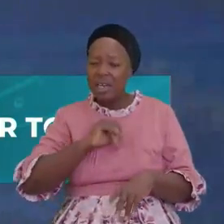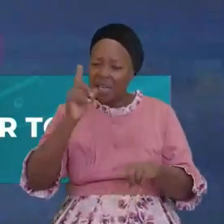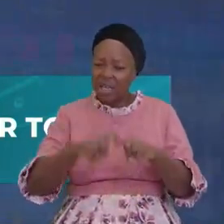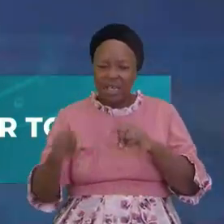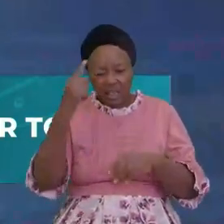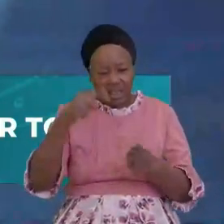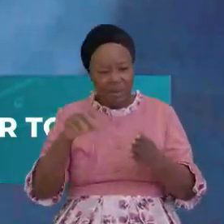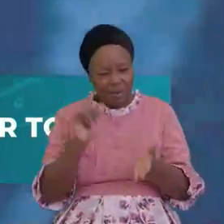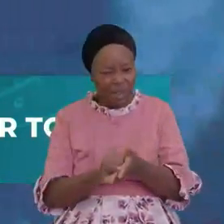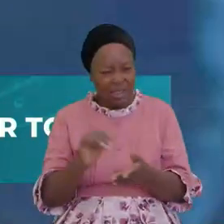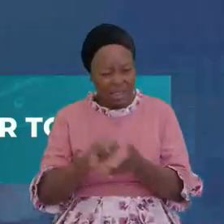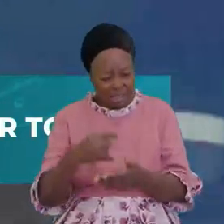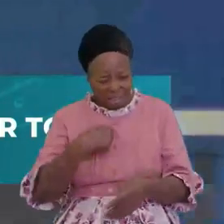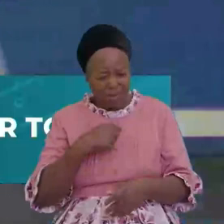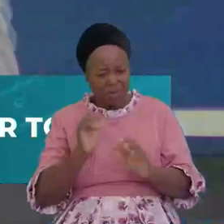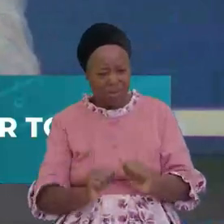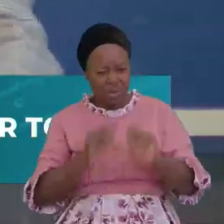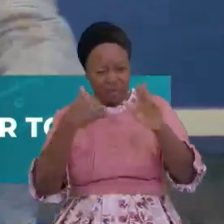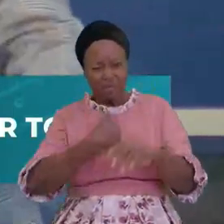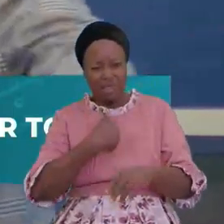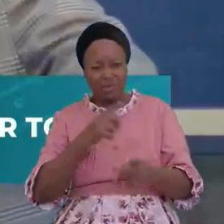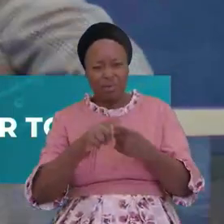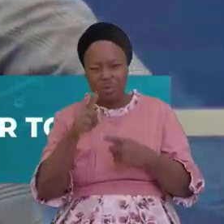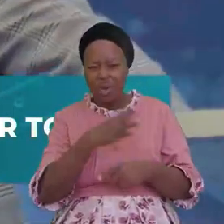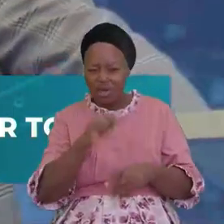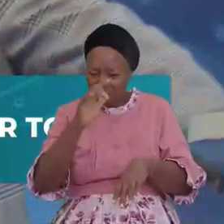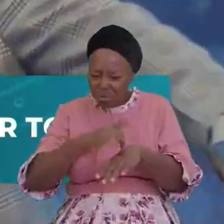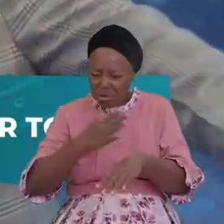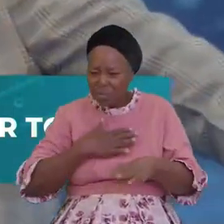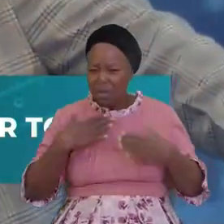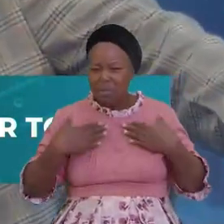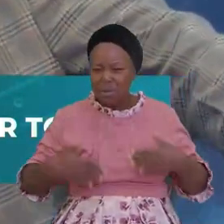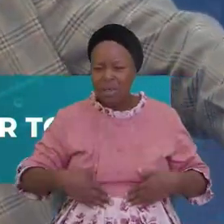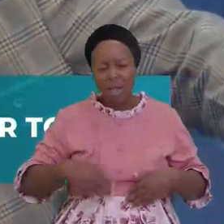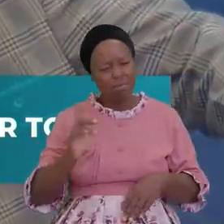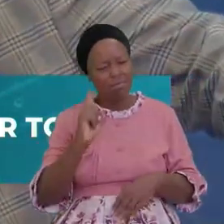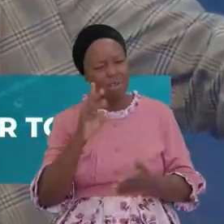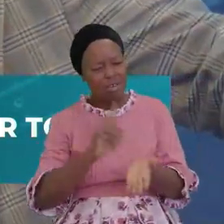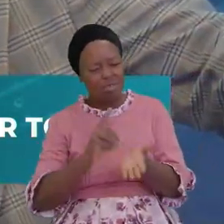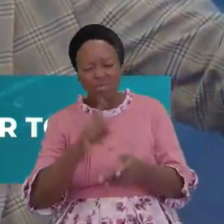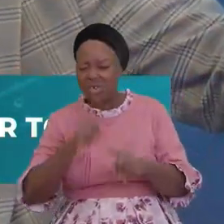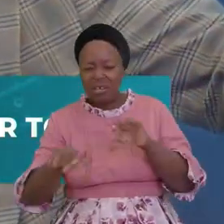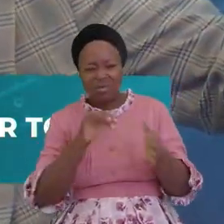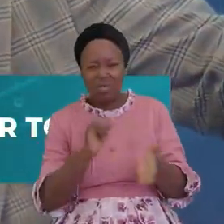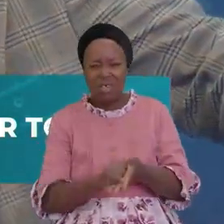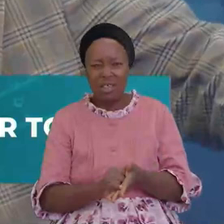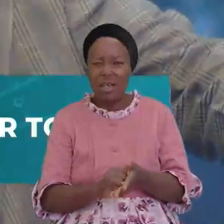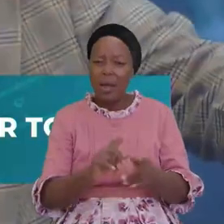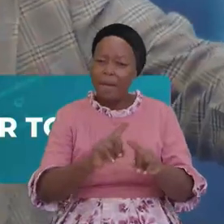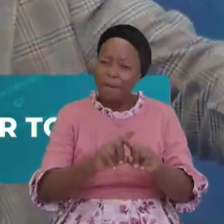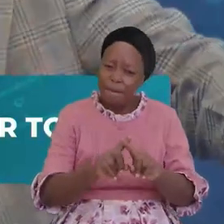toi. Et je ne peux pas penser au fait que je vais t'abandonner mon corps pour que tu touches mon